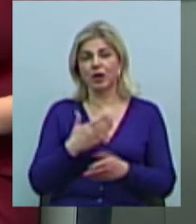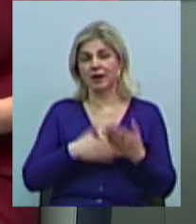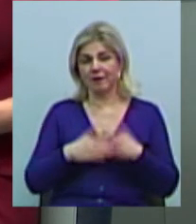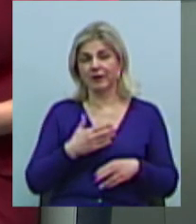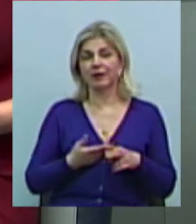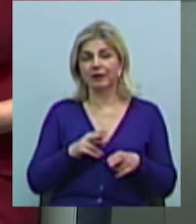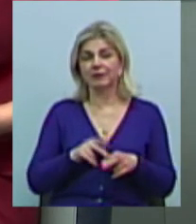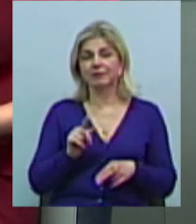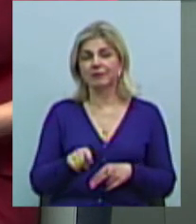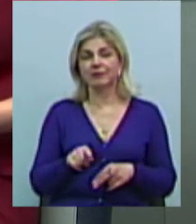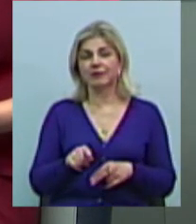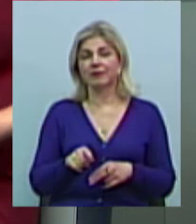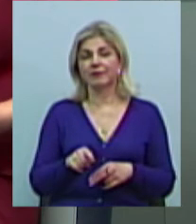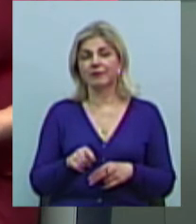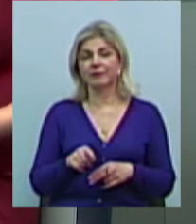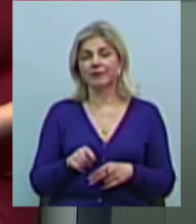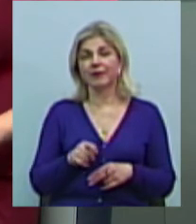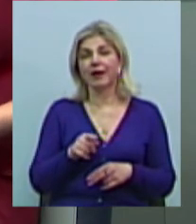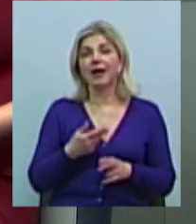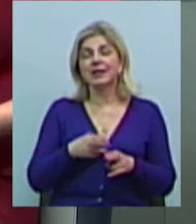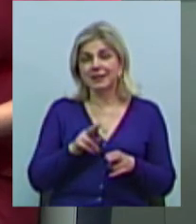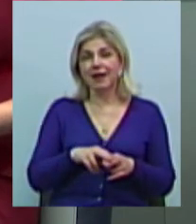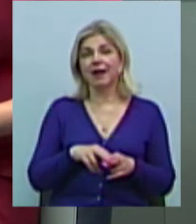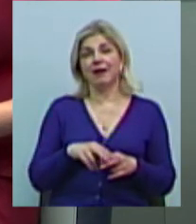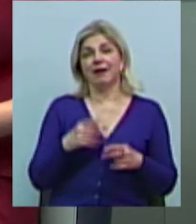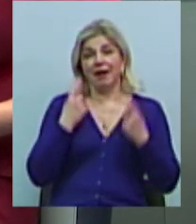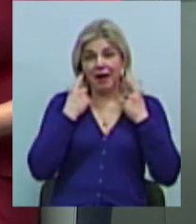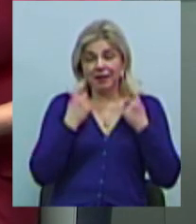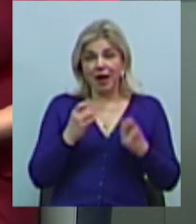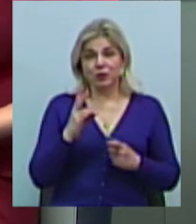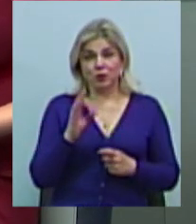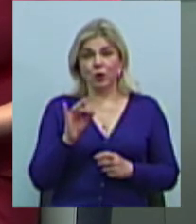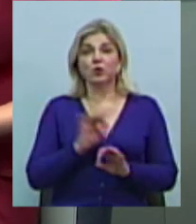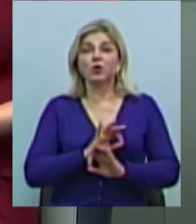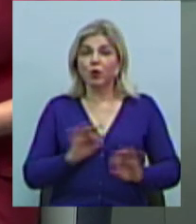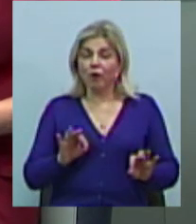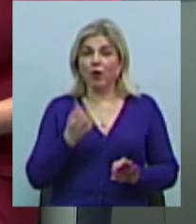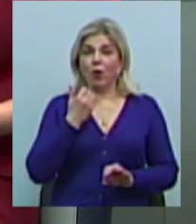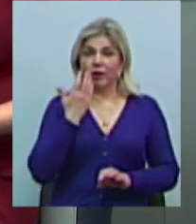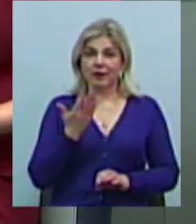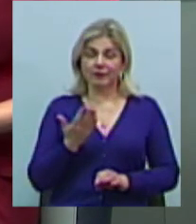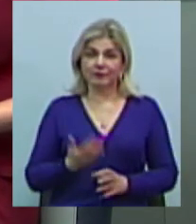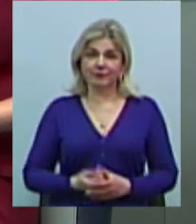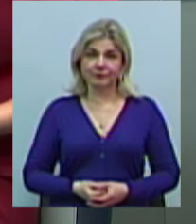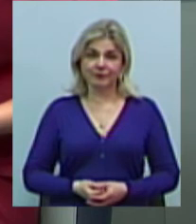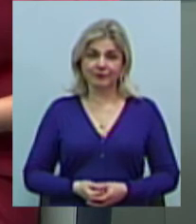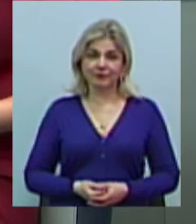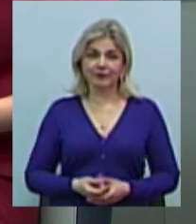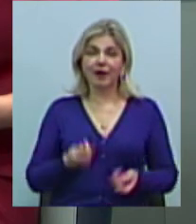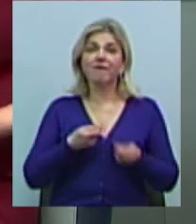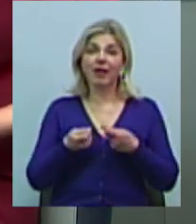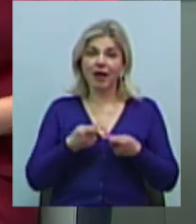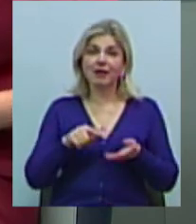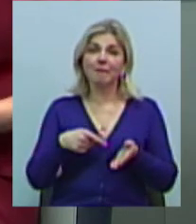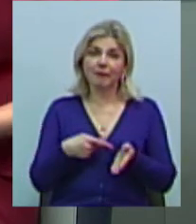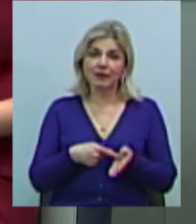Це класно, скажу так, слонгом. І чудово, коли влада міста,